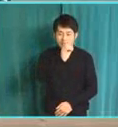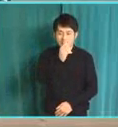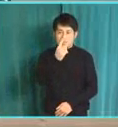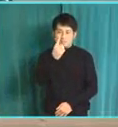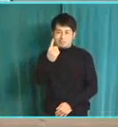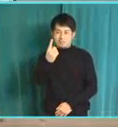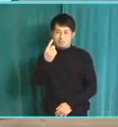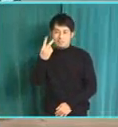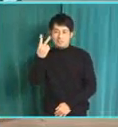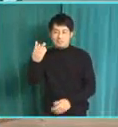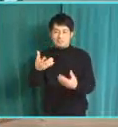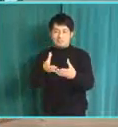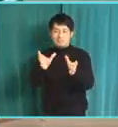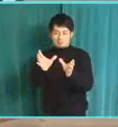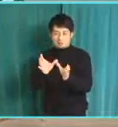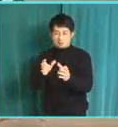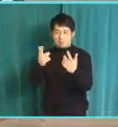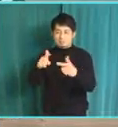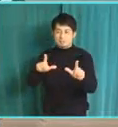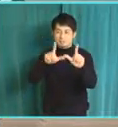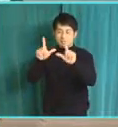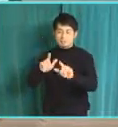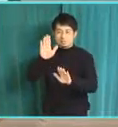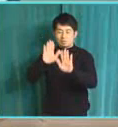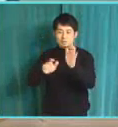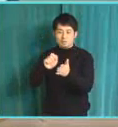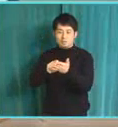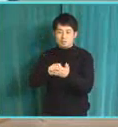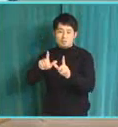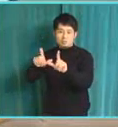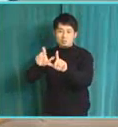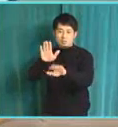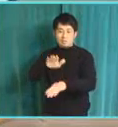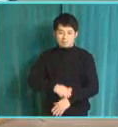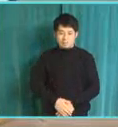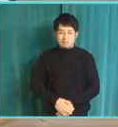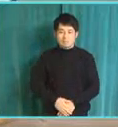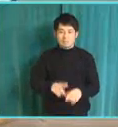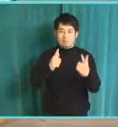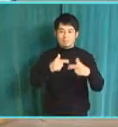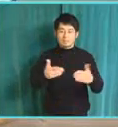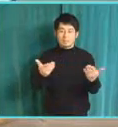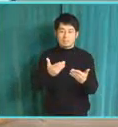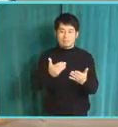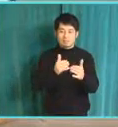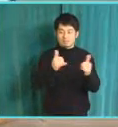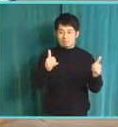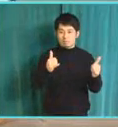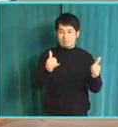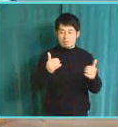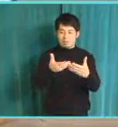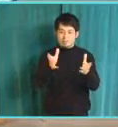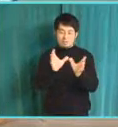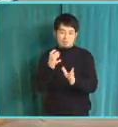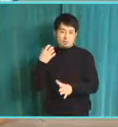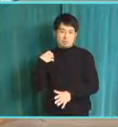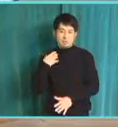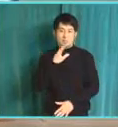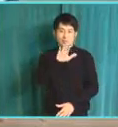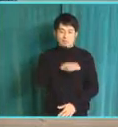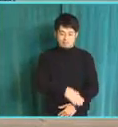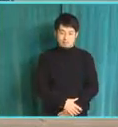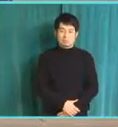りしています。 はい、常勤保育士の方はクラス担任にも入っていただいています。子どもの成長の記録を書く仕事もあります